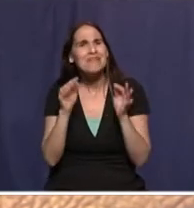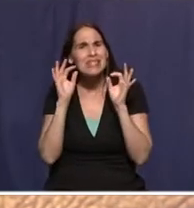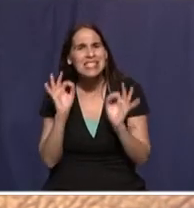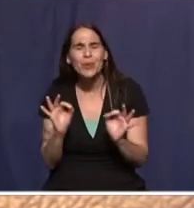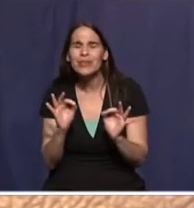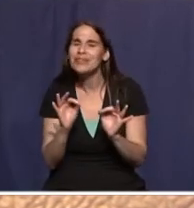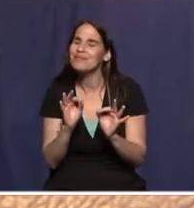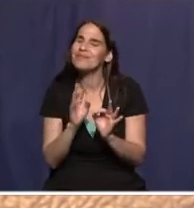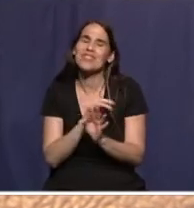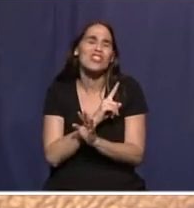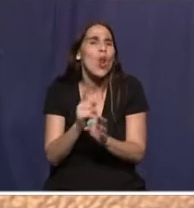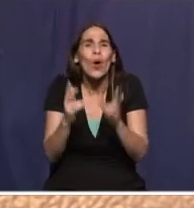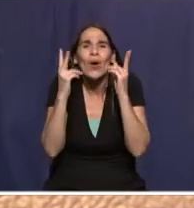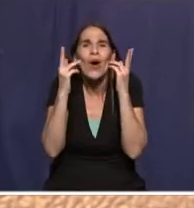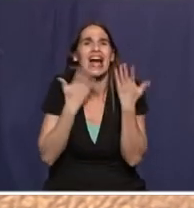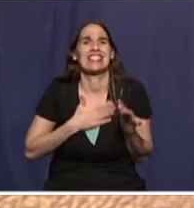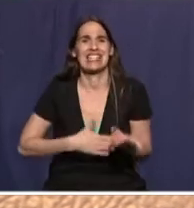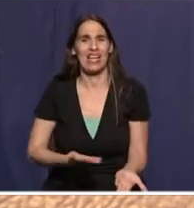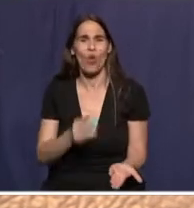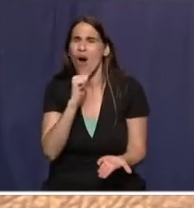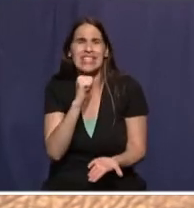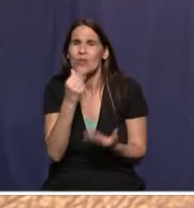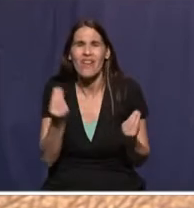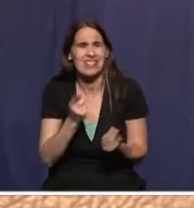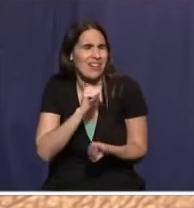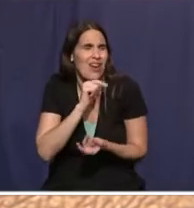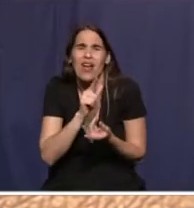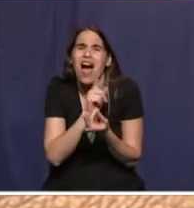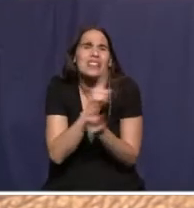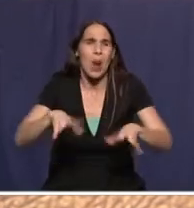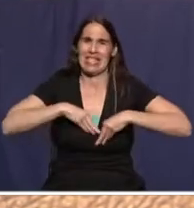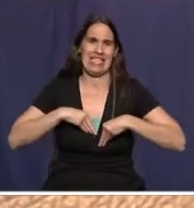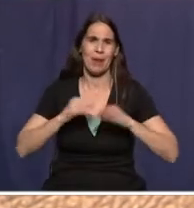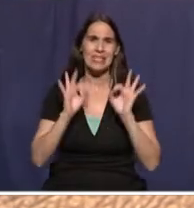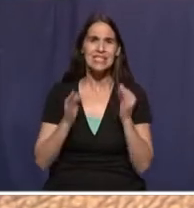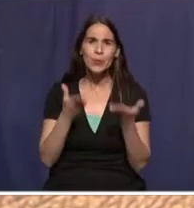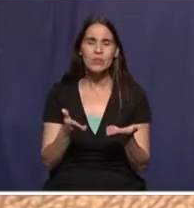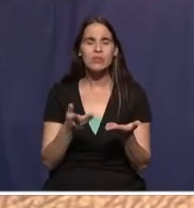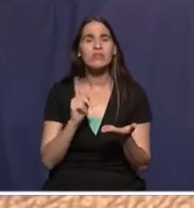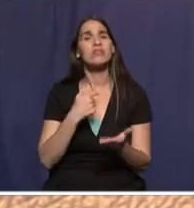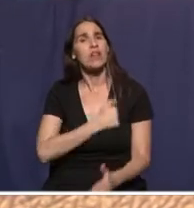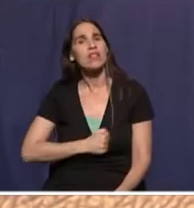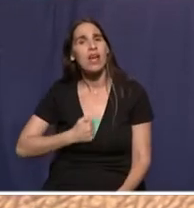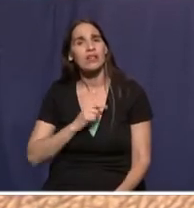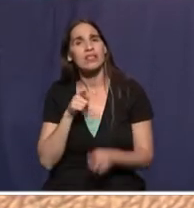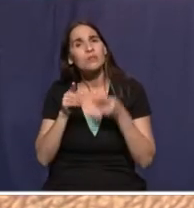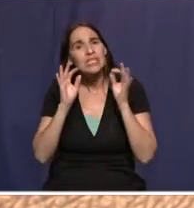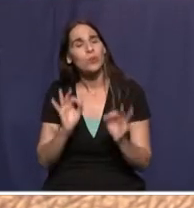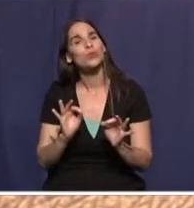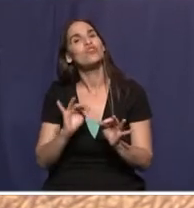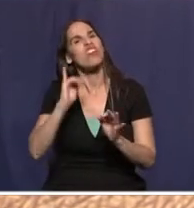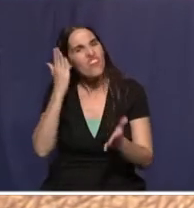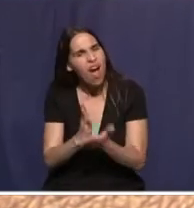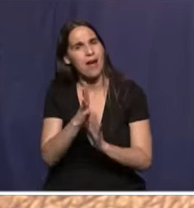אף פעם לא ייחלנו, ועימה אסור בכל פנים ואופן להסכים. אך לצערי זו גם מציאות שעליה כן